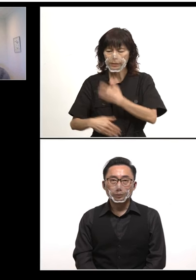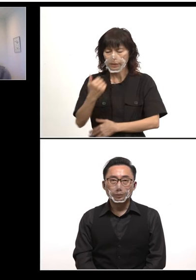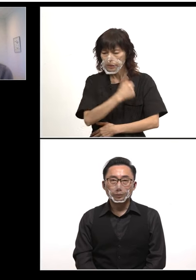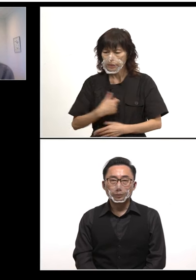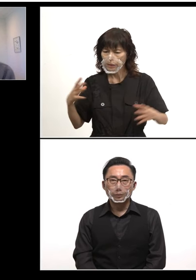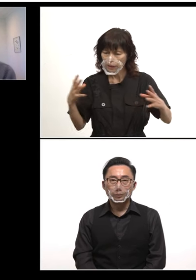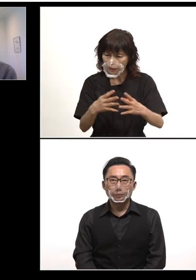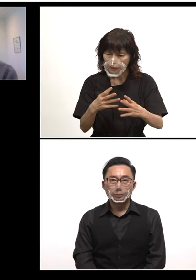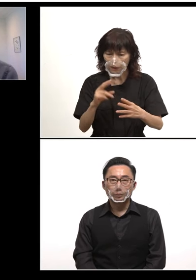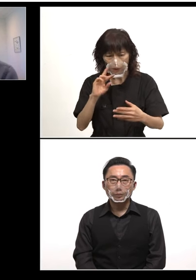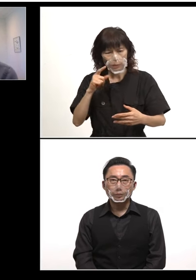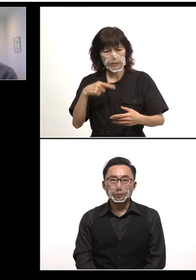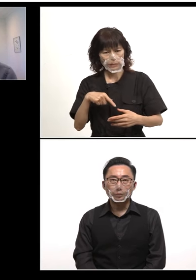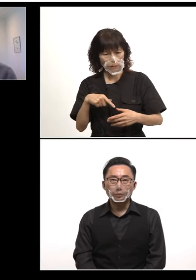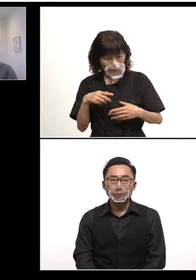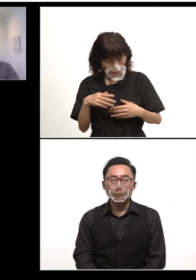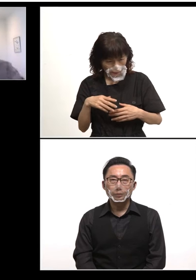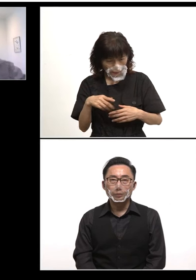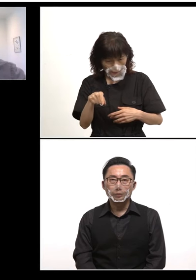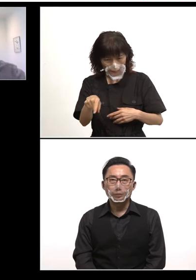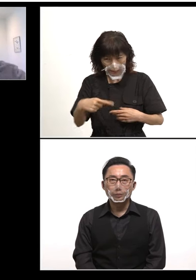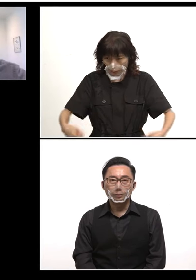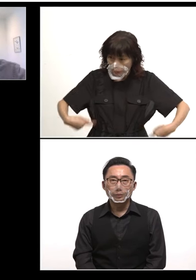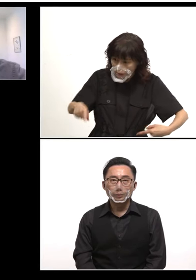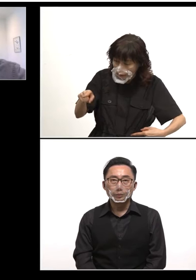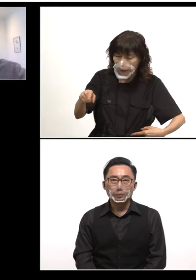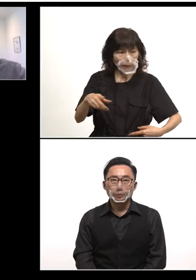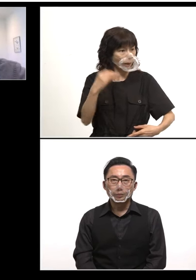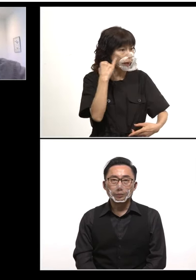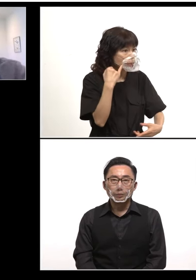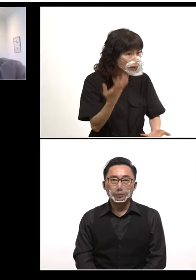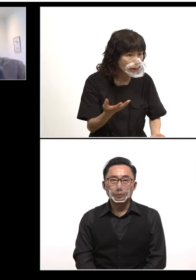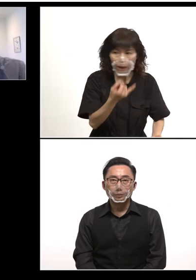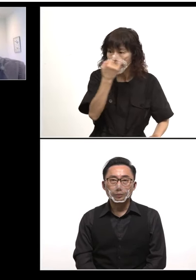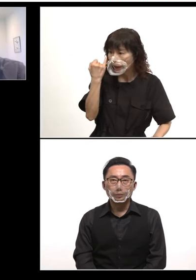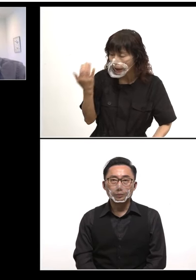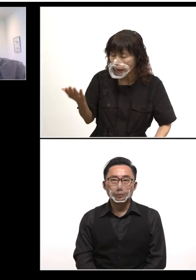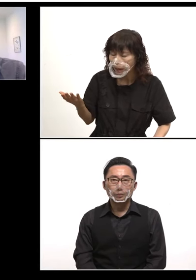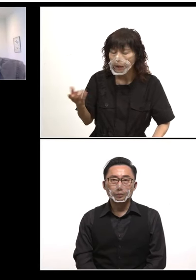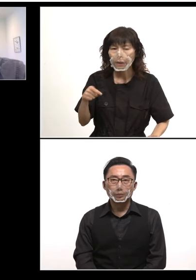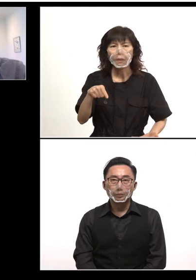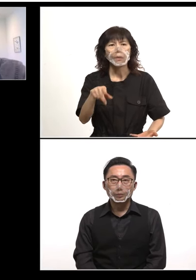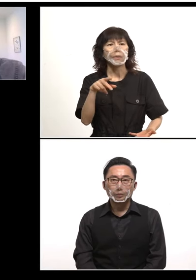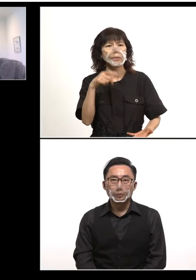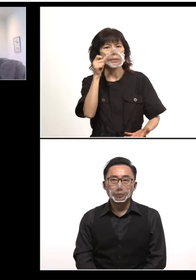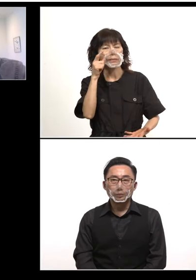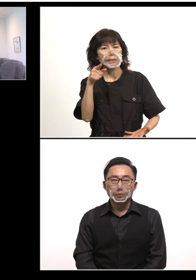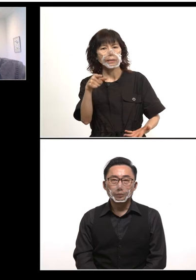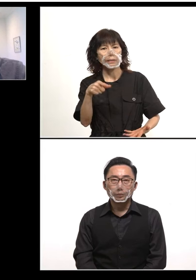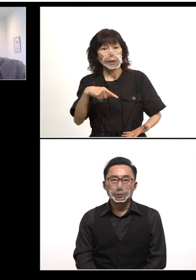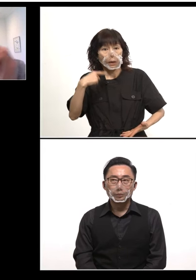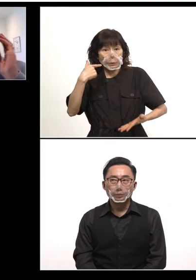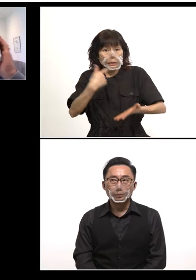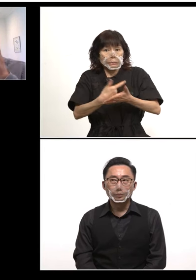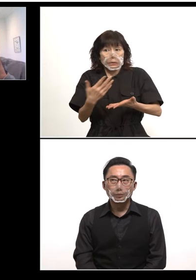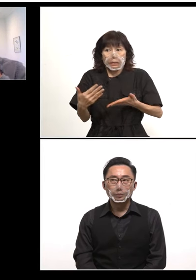事似乎反而係放得太大啊！佢坐輪椅㗎，啊佢聽唔到㗎，啊佢睇唔到㗎，好似嗰件事咧就係好大件